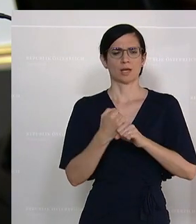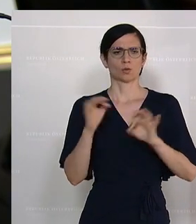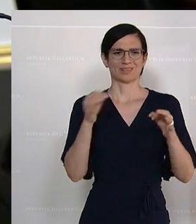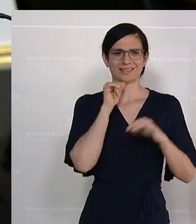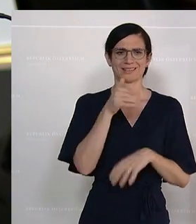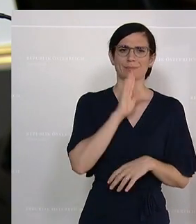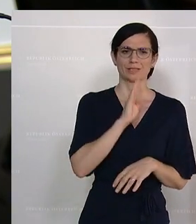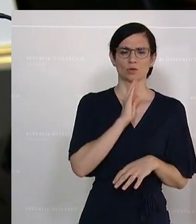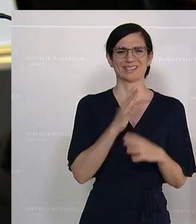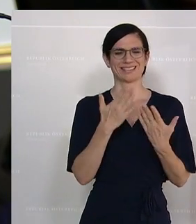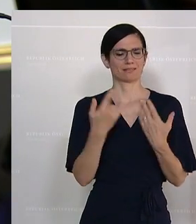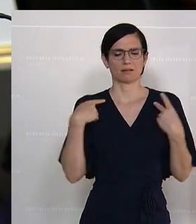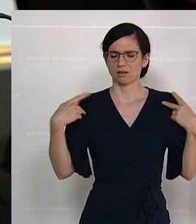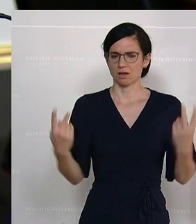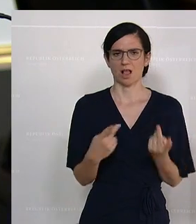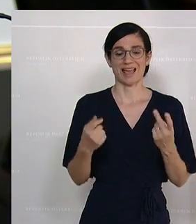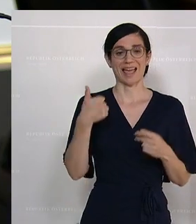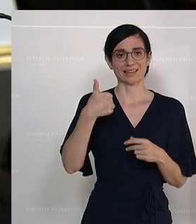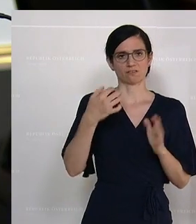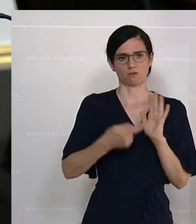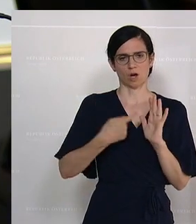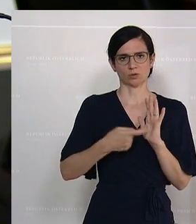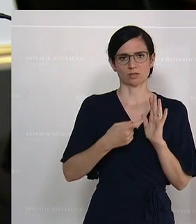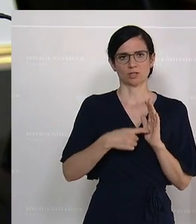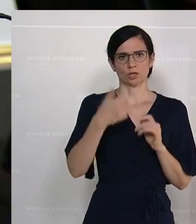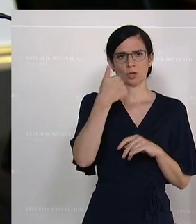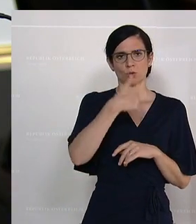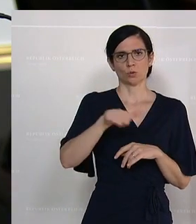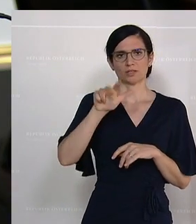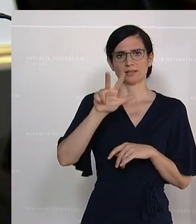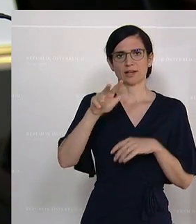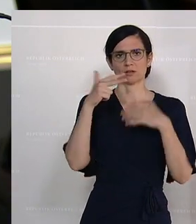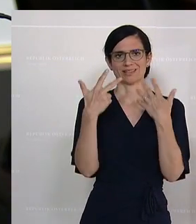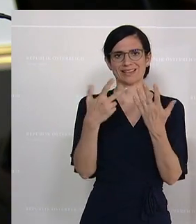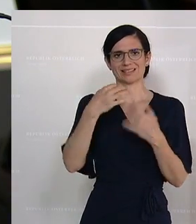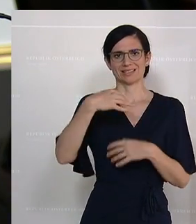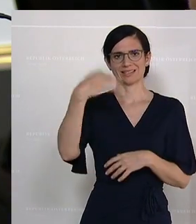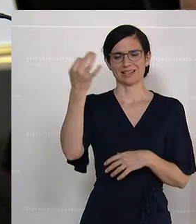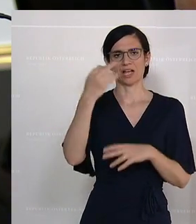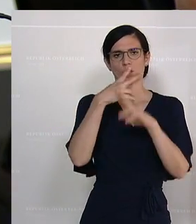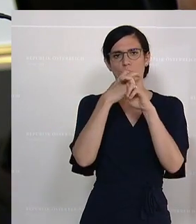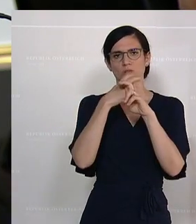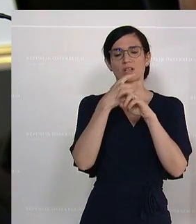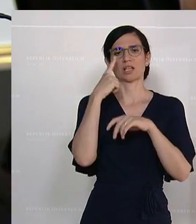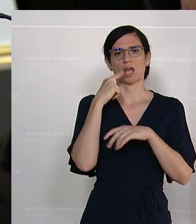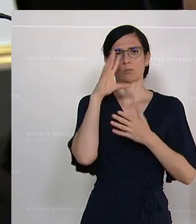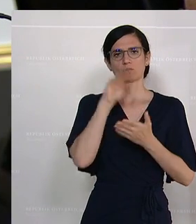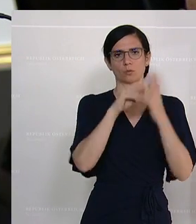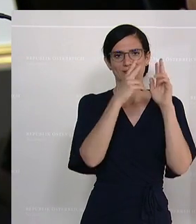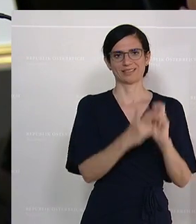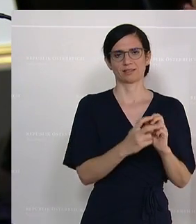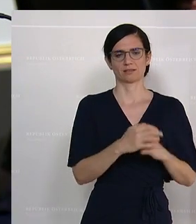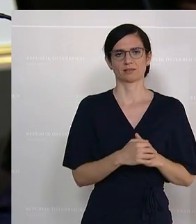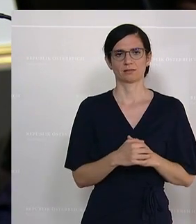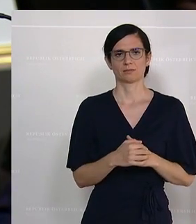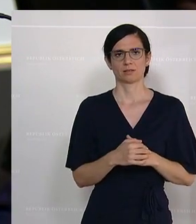pension ist pensionistin die einzige voraussetzung ist 183 tage hauptwohnsitz in österreich damit steht uns